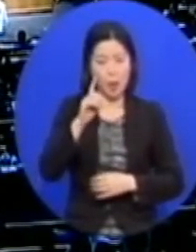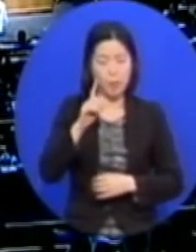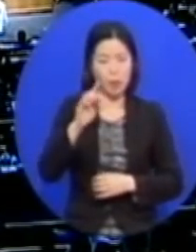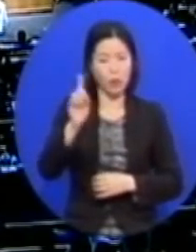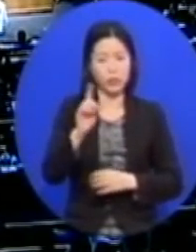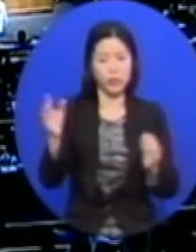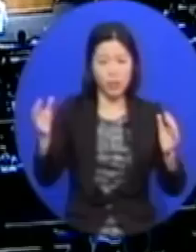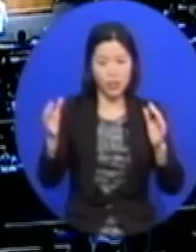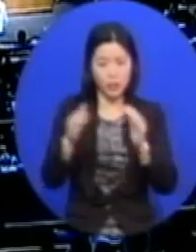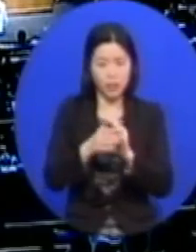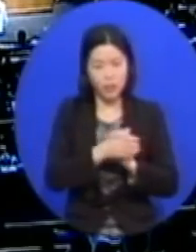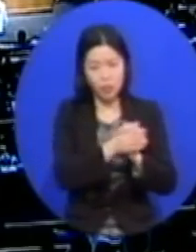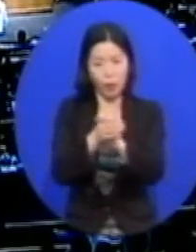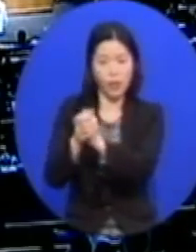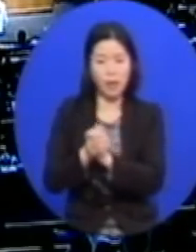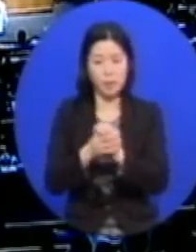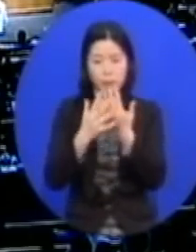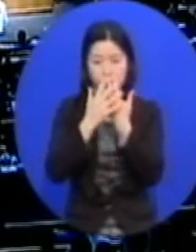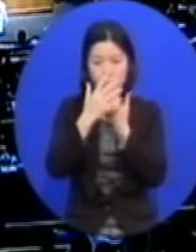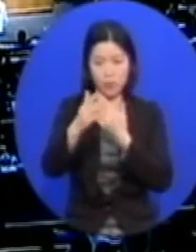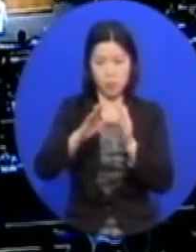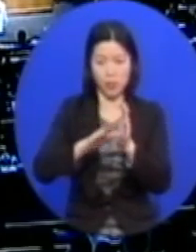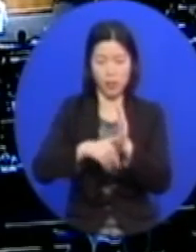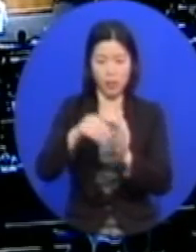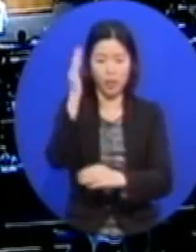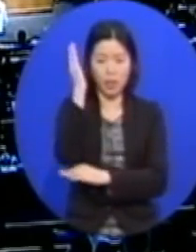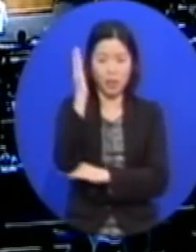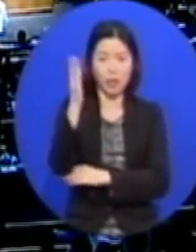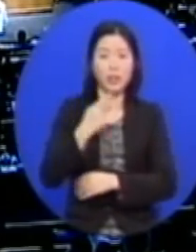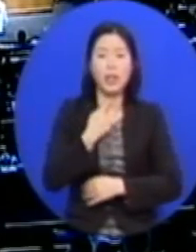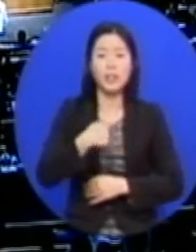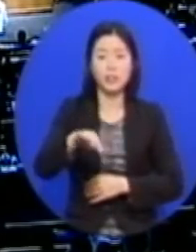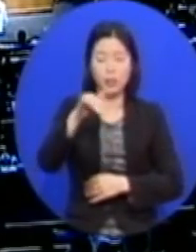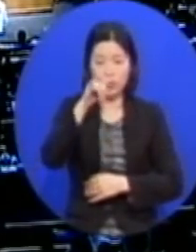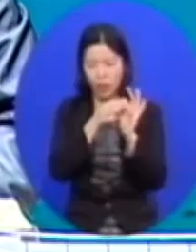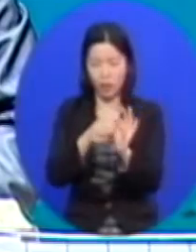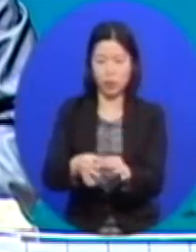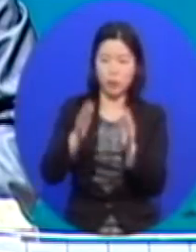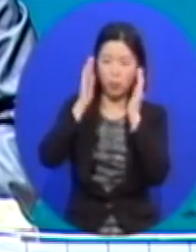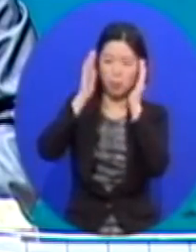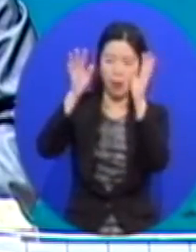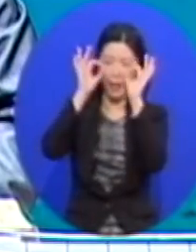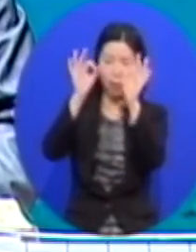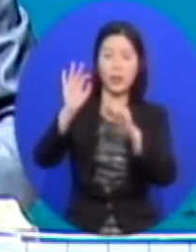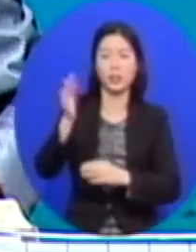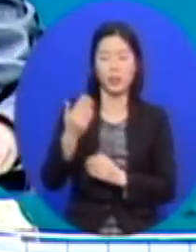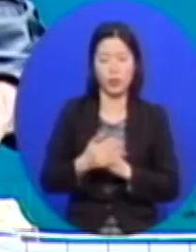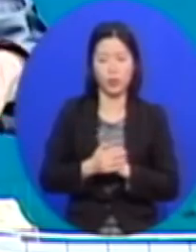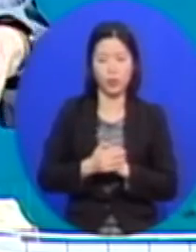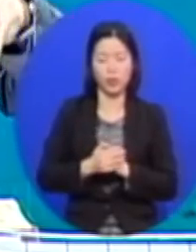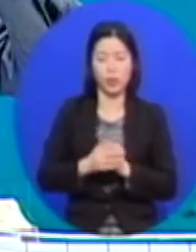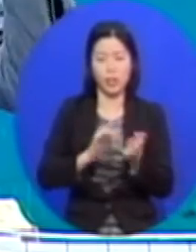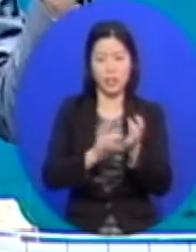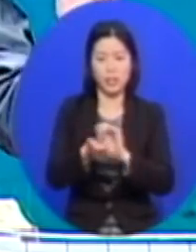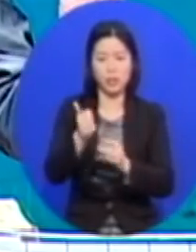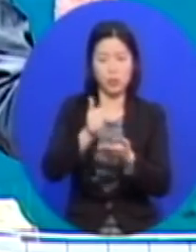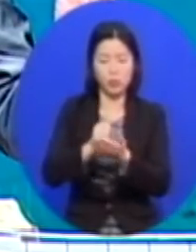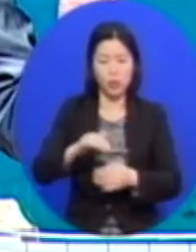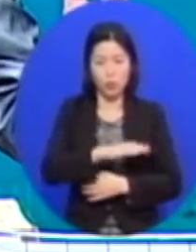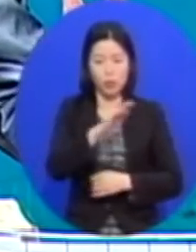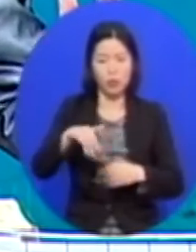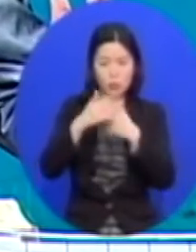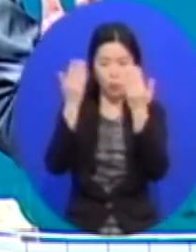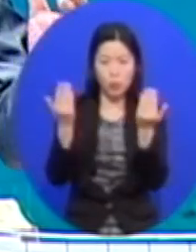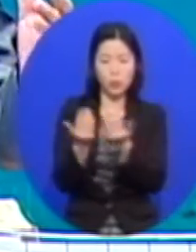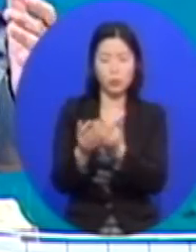여러분 정말 예수님을 계속 바라 보셔야 됩니다 예수님은 우리의 모든 관계를 다